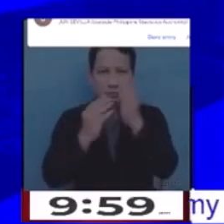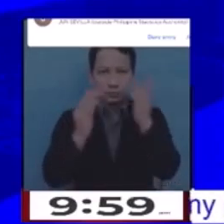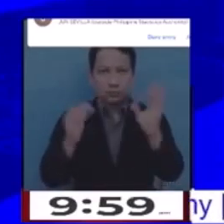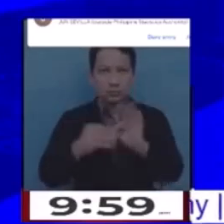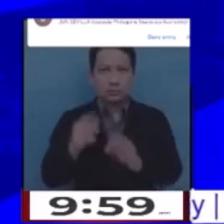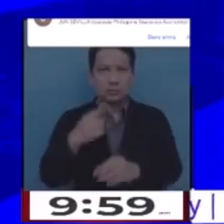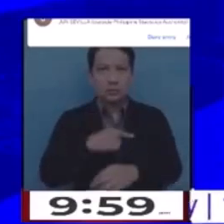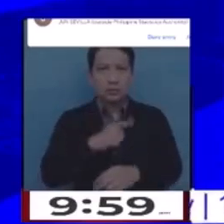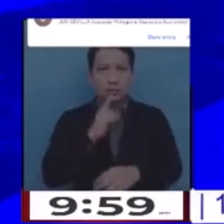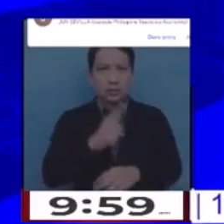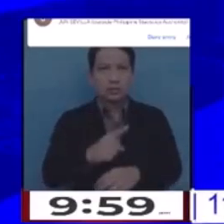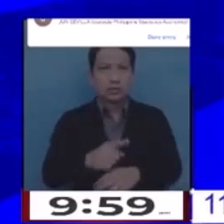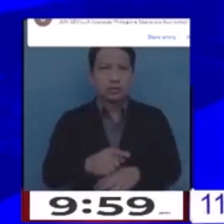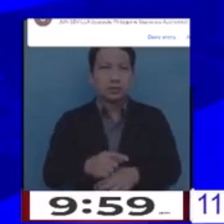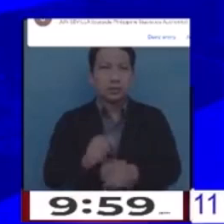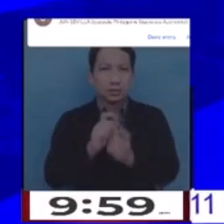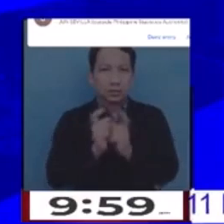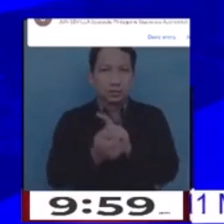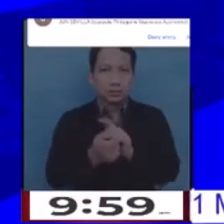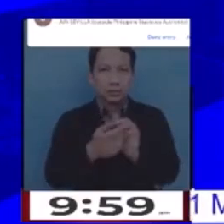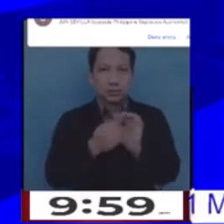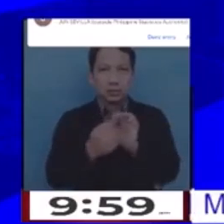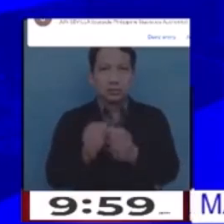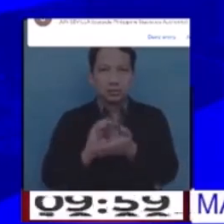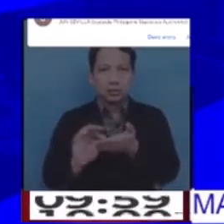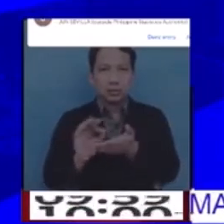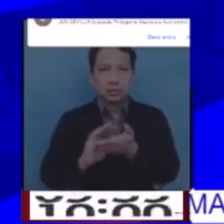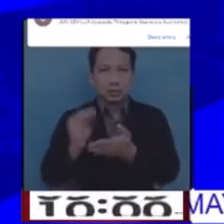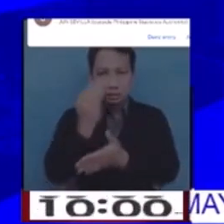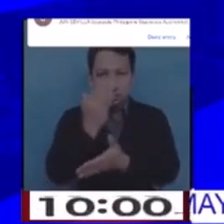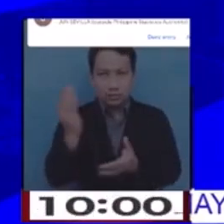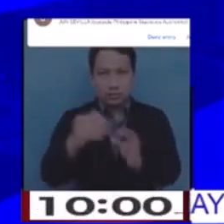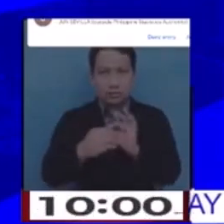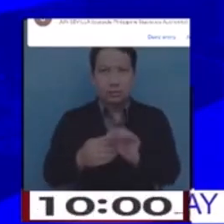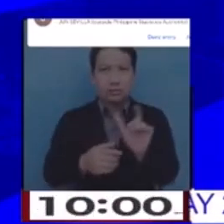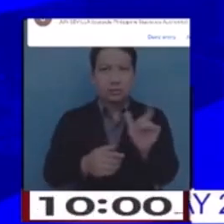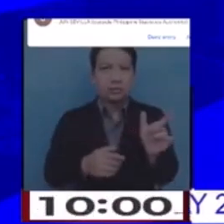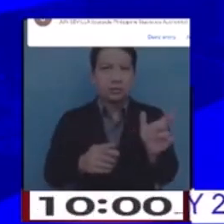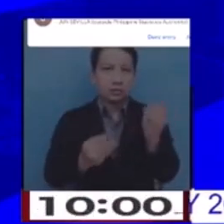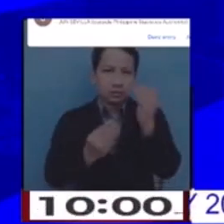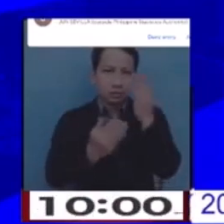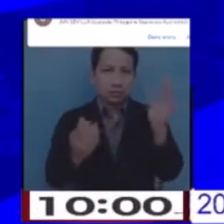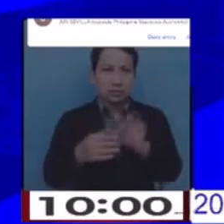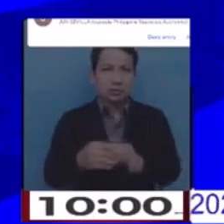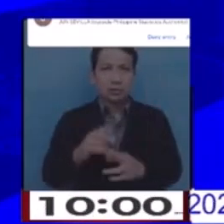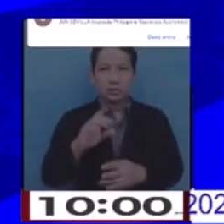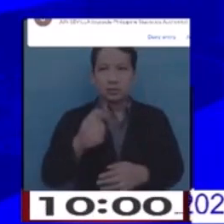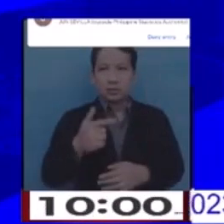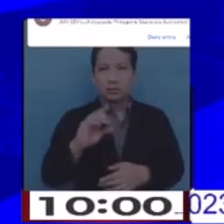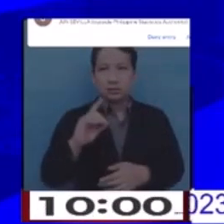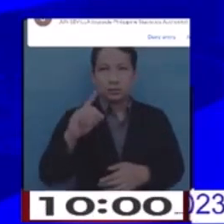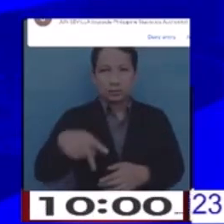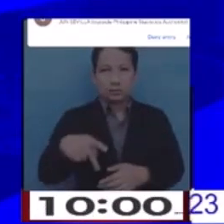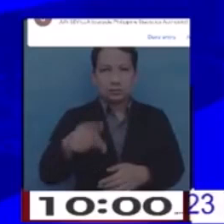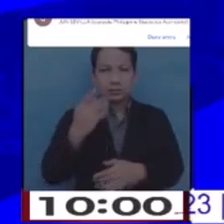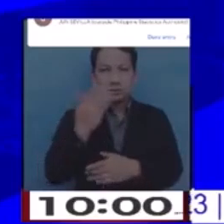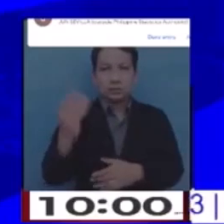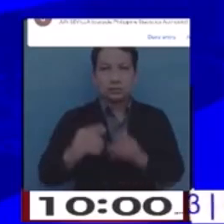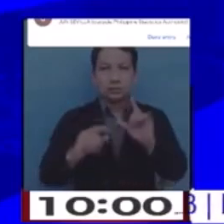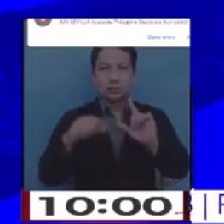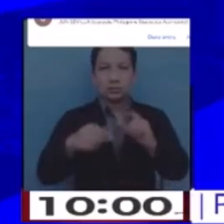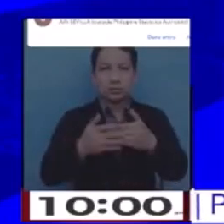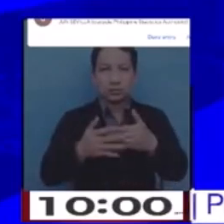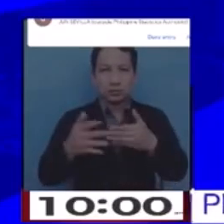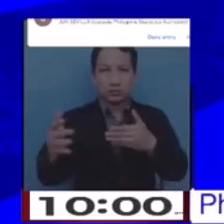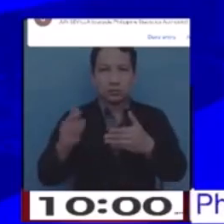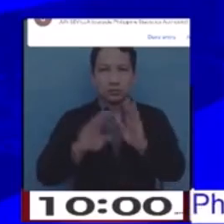2023. Sa seasonally adjusted national accounts, ang unang quarter ng taong 2023, ang GDP ay nagtala ng quarter-on-quarter ng